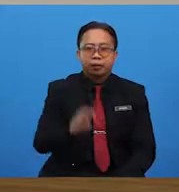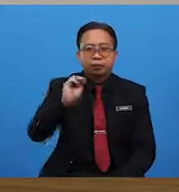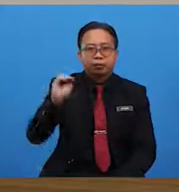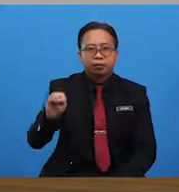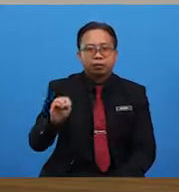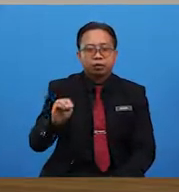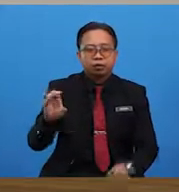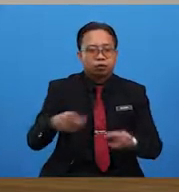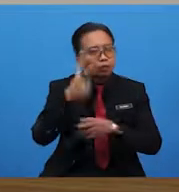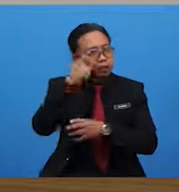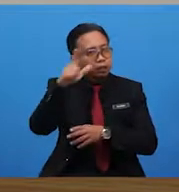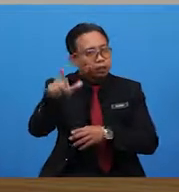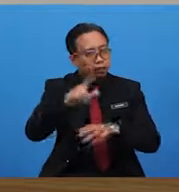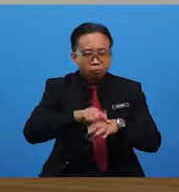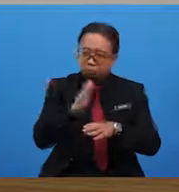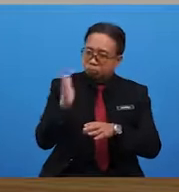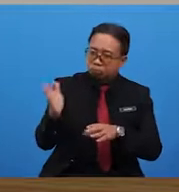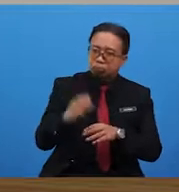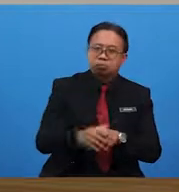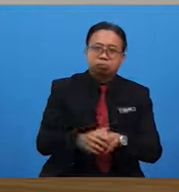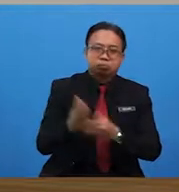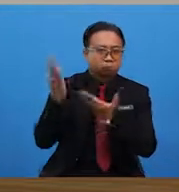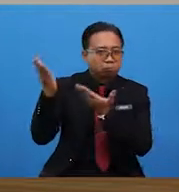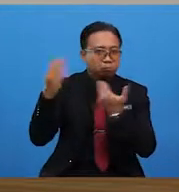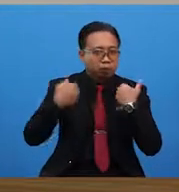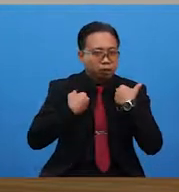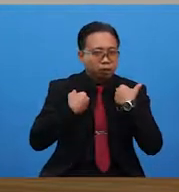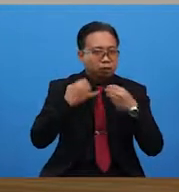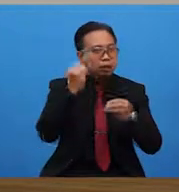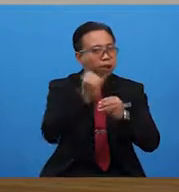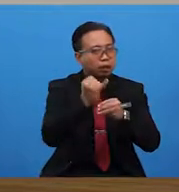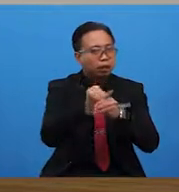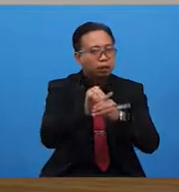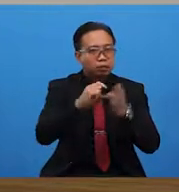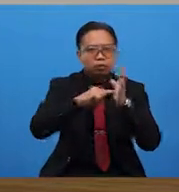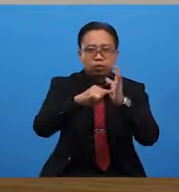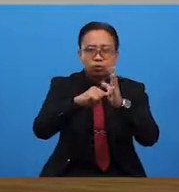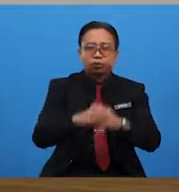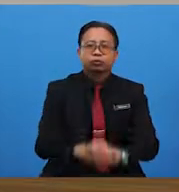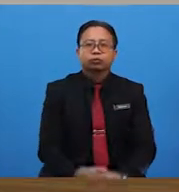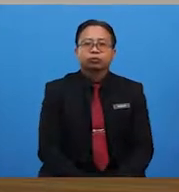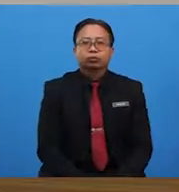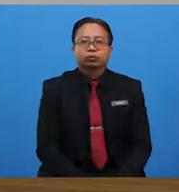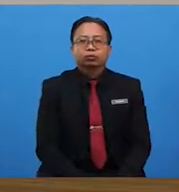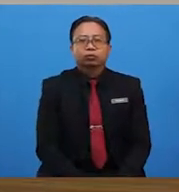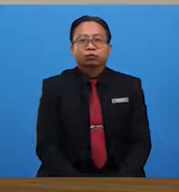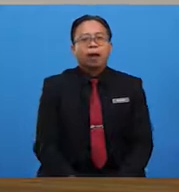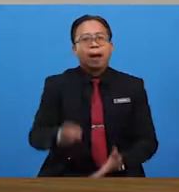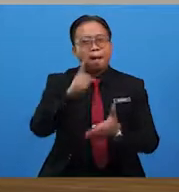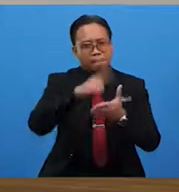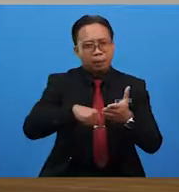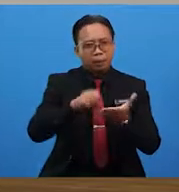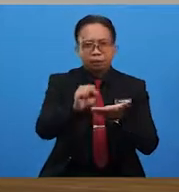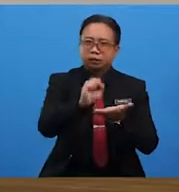rasanya coba lihat disebelah sana tuh adek karya yang dipaparkan sesuai Gowa Hai semuanya ya Apakah